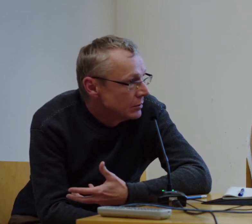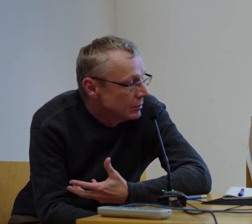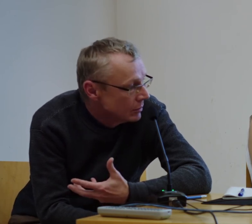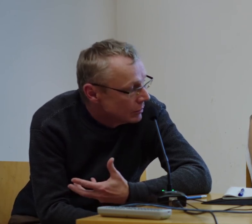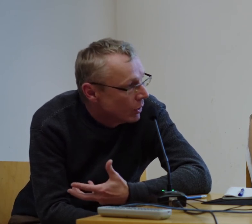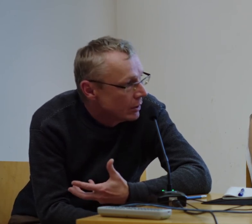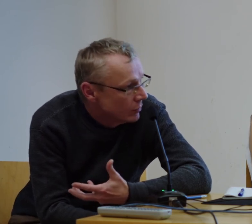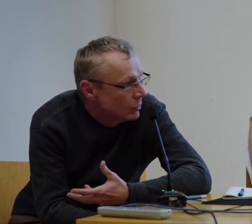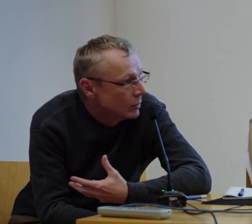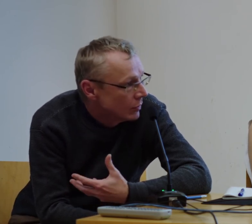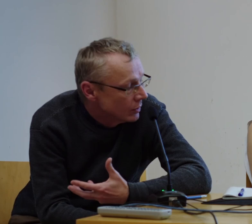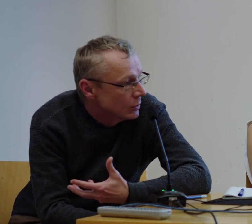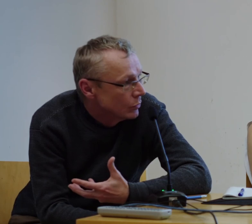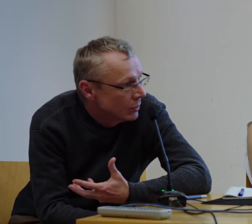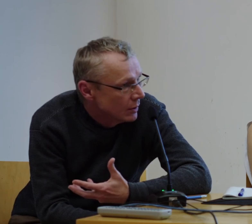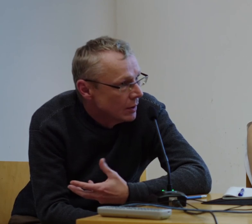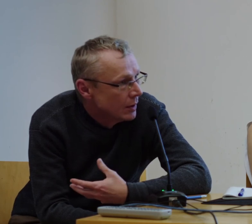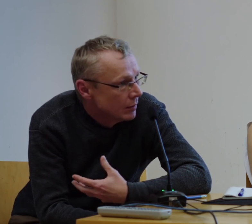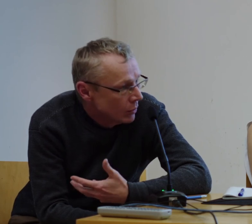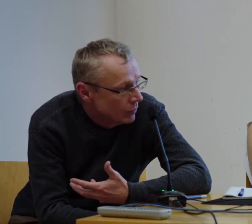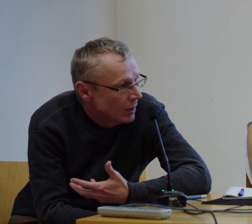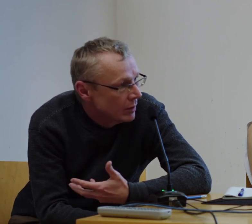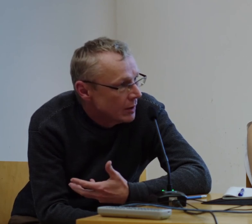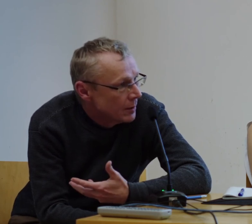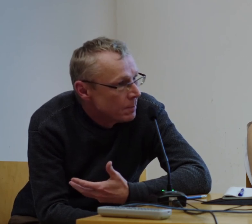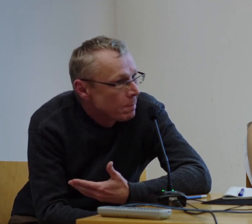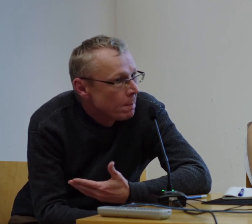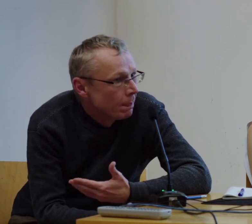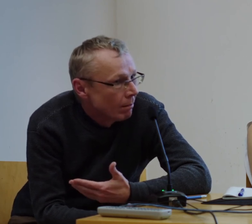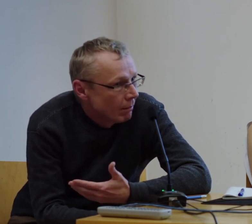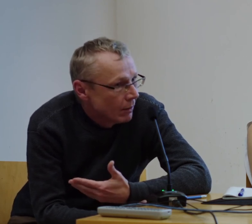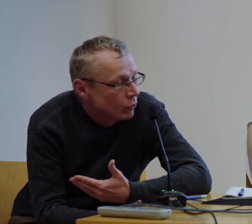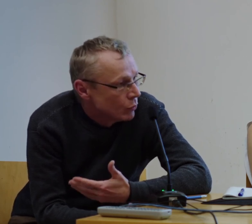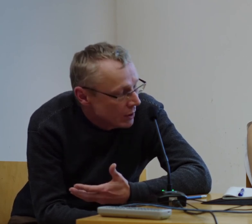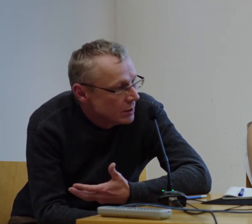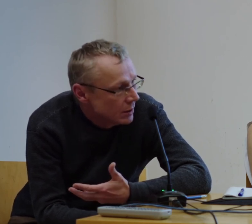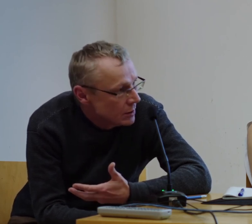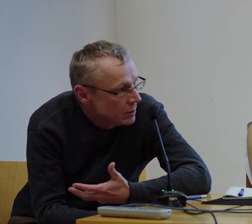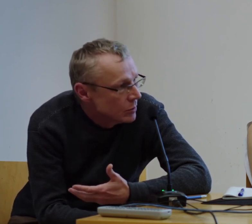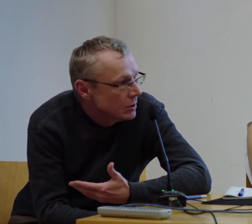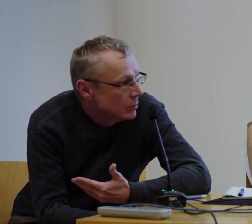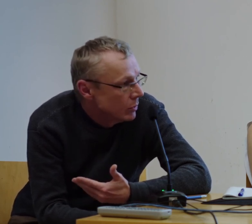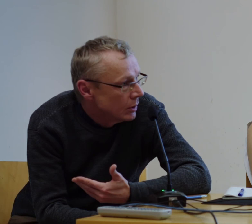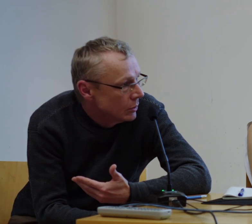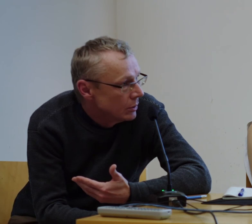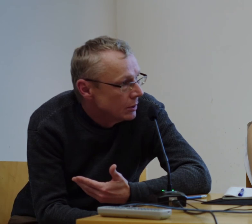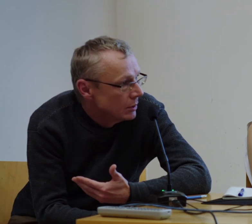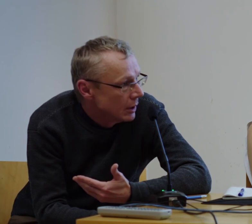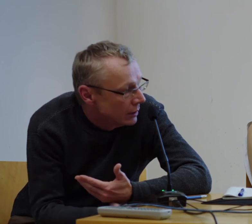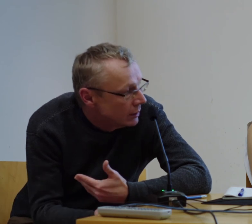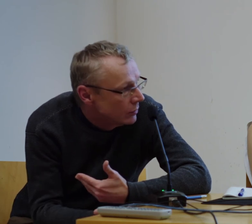vlastně konkrétní situace, se kterou se vyrovnává jako součást nějaké instituce nebo